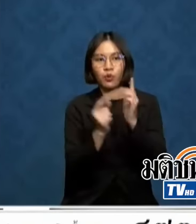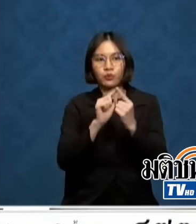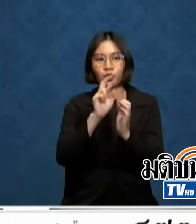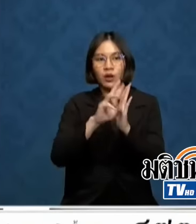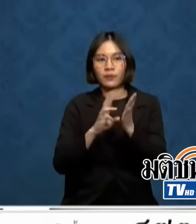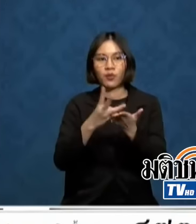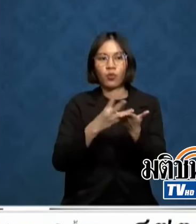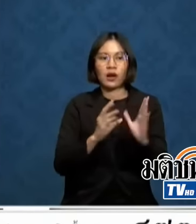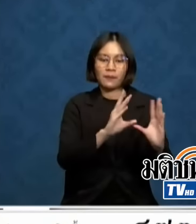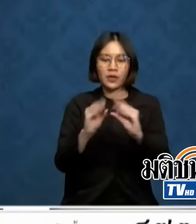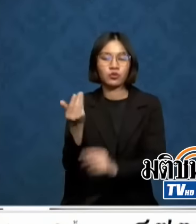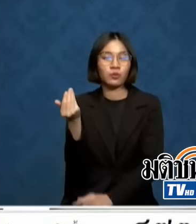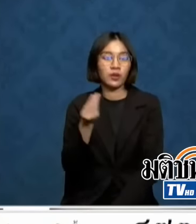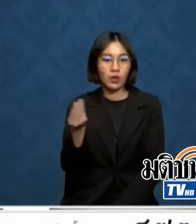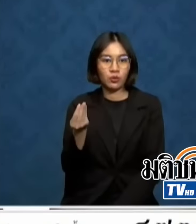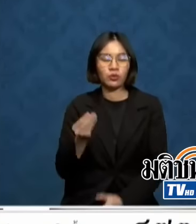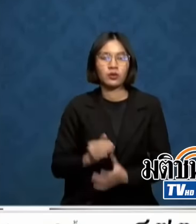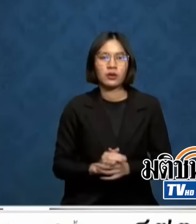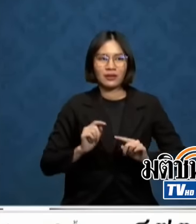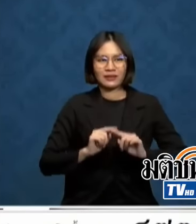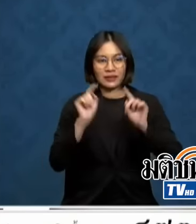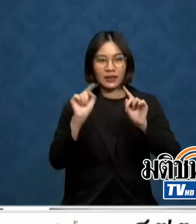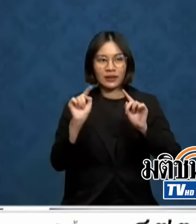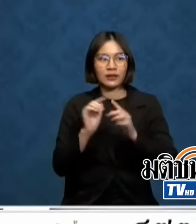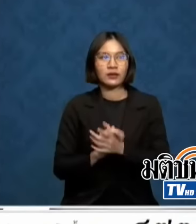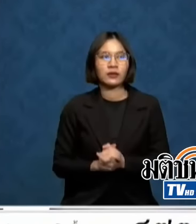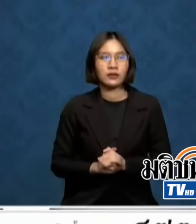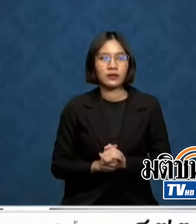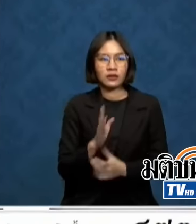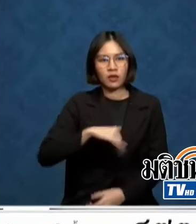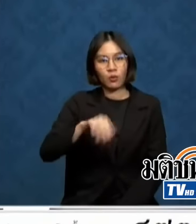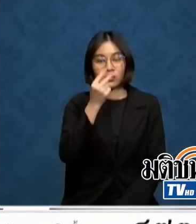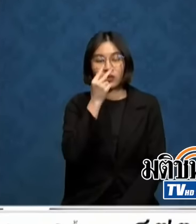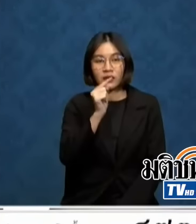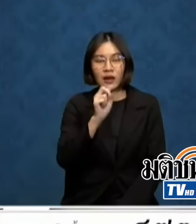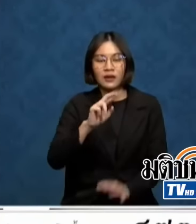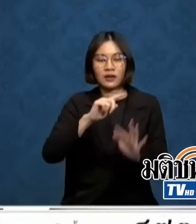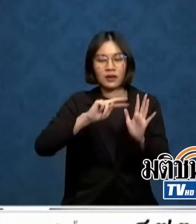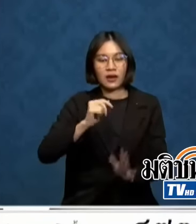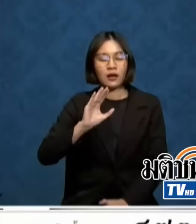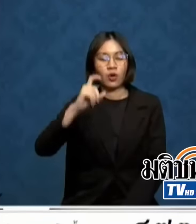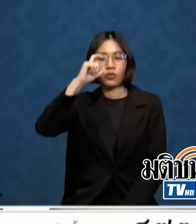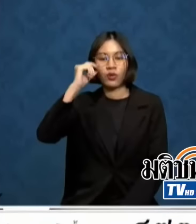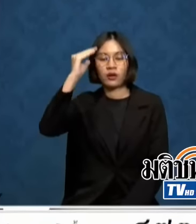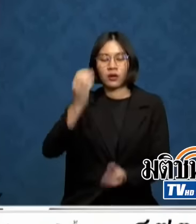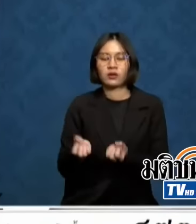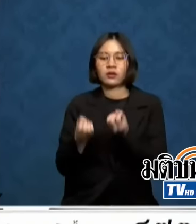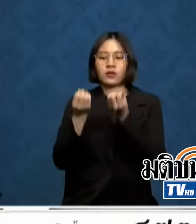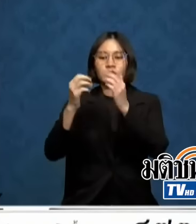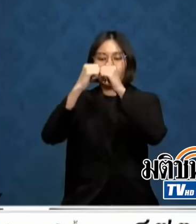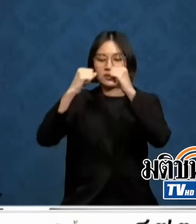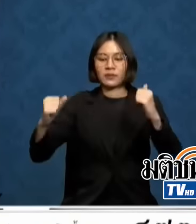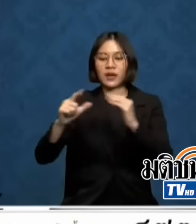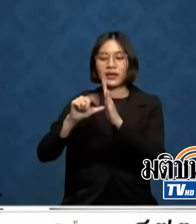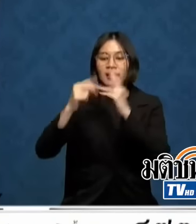ระเบียบวาระการประชุมสภาโดยเร็วแต่ในความเป็นจริงครับท่านประธานเราจะเห็นว่าแม้ร่างของคุณรังสิมาจะถูกส่งไปที่สำนักเลขาธิการ